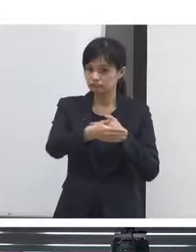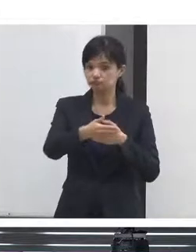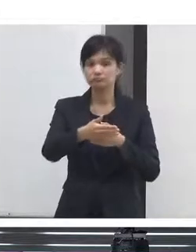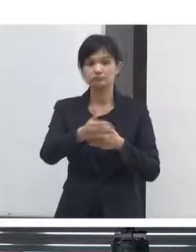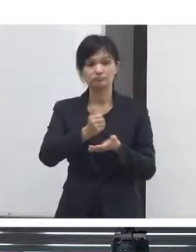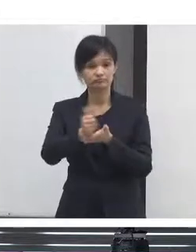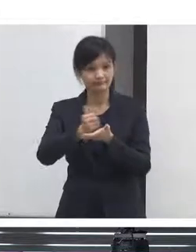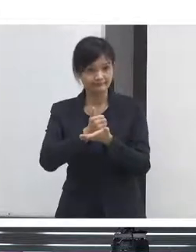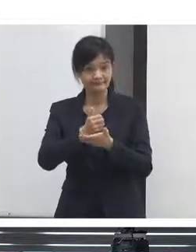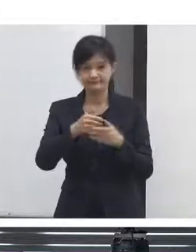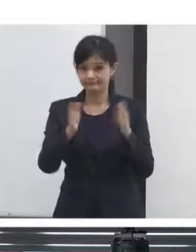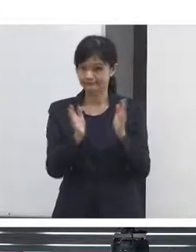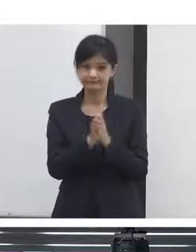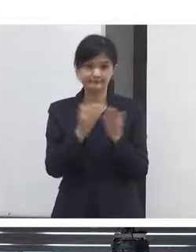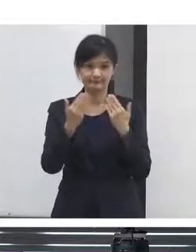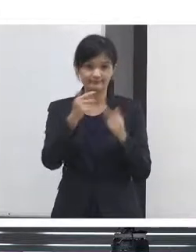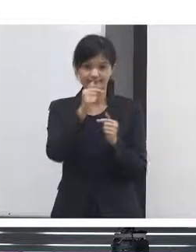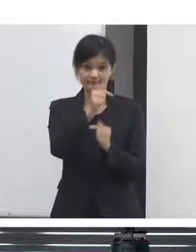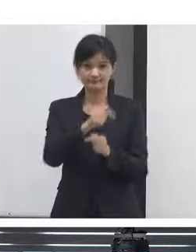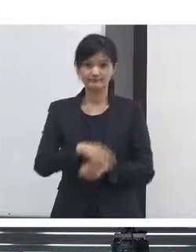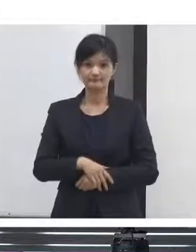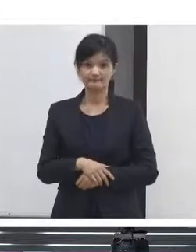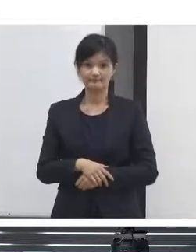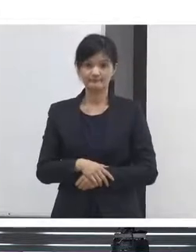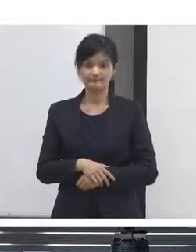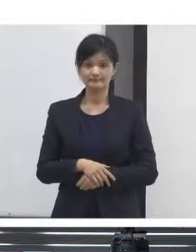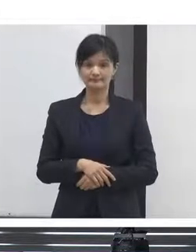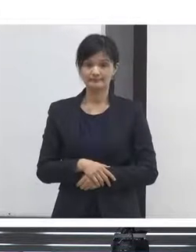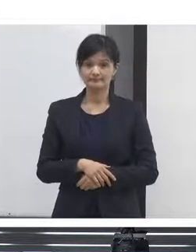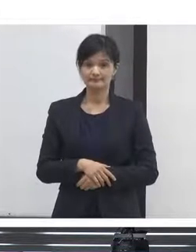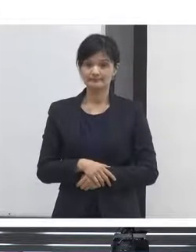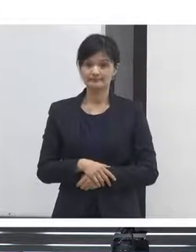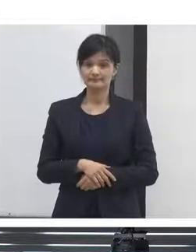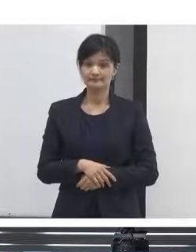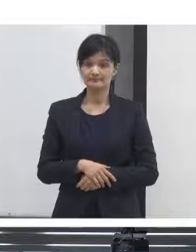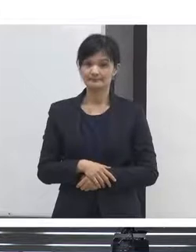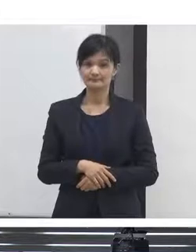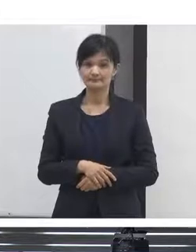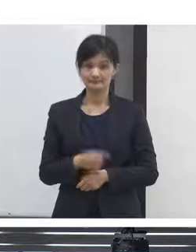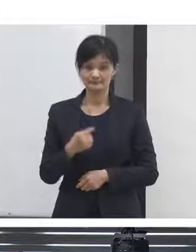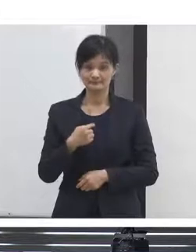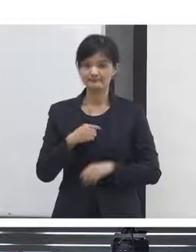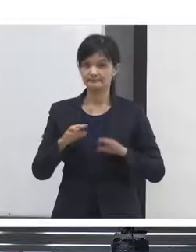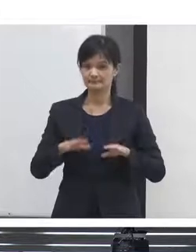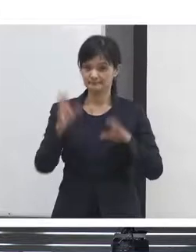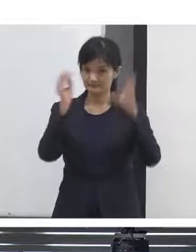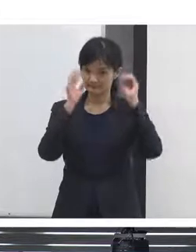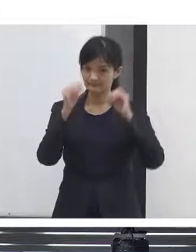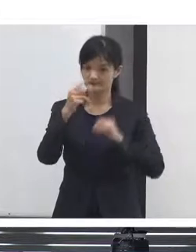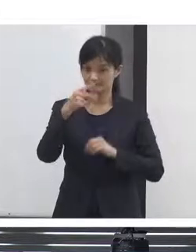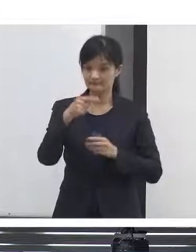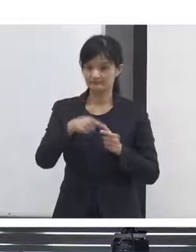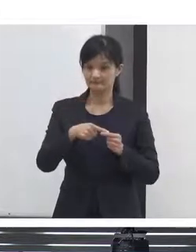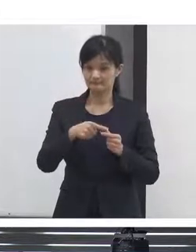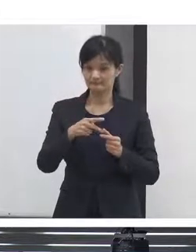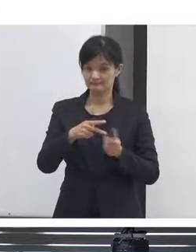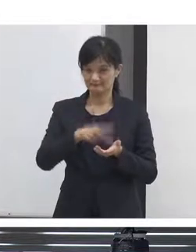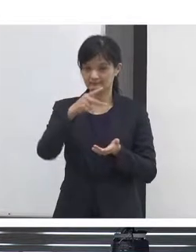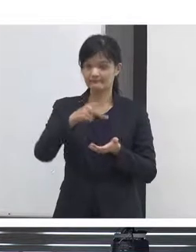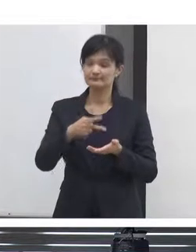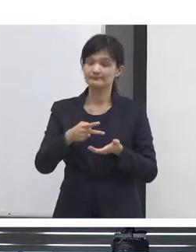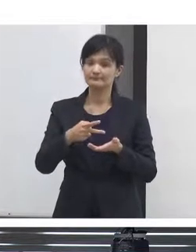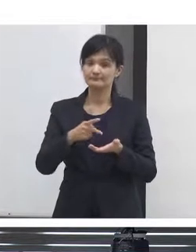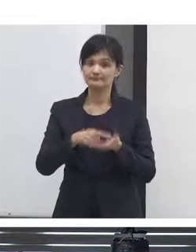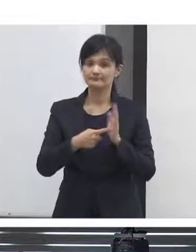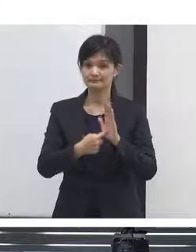理，是因为它其实是要透过另外连结再把资料拿出来。所以，但是这次呢，我们特别把这个资料呢再拿出来做往更深一层的